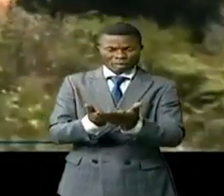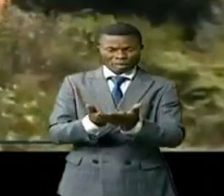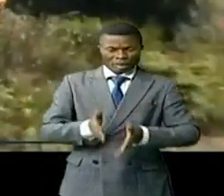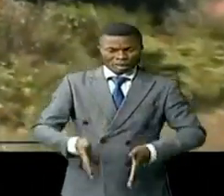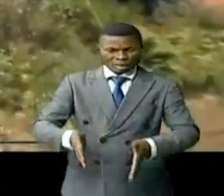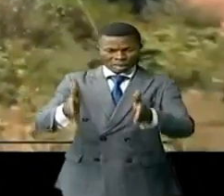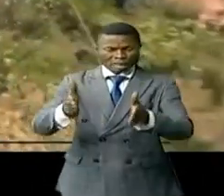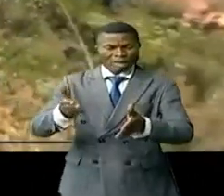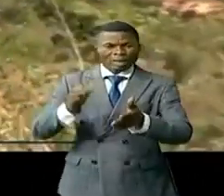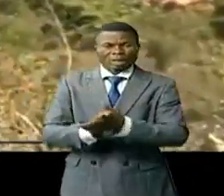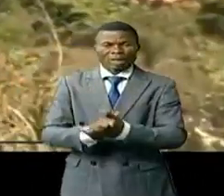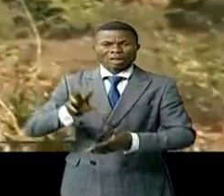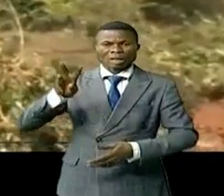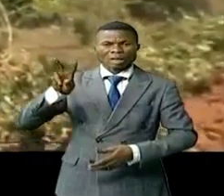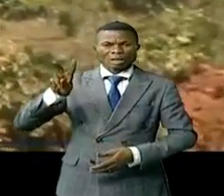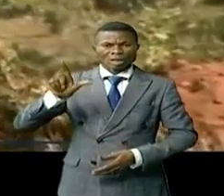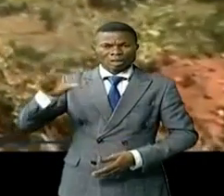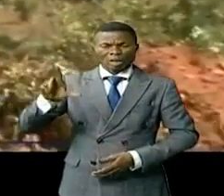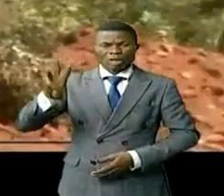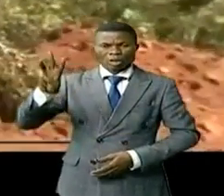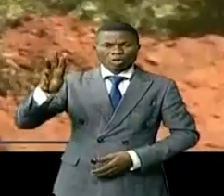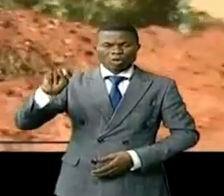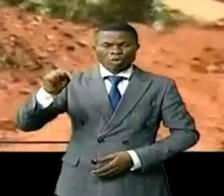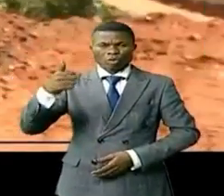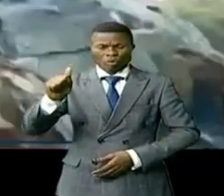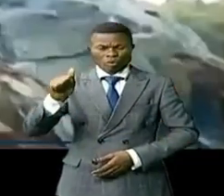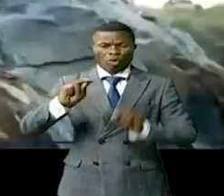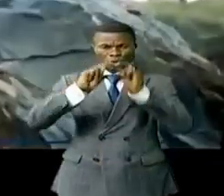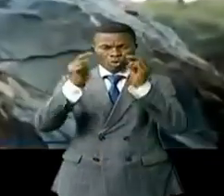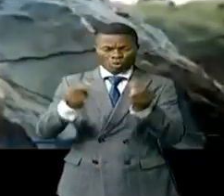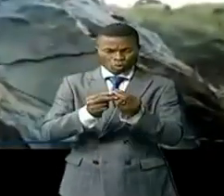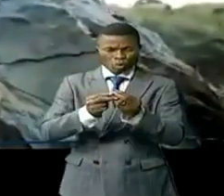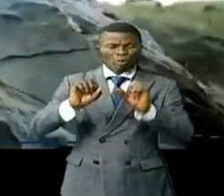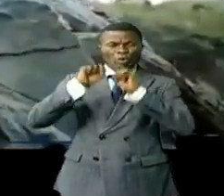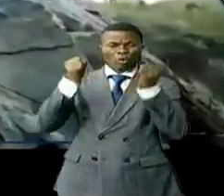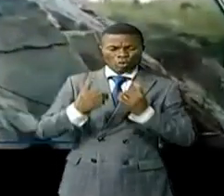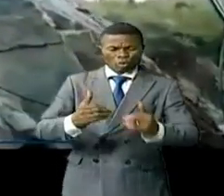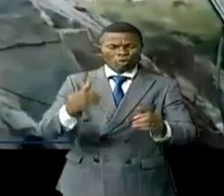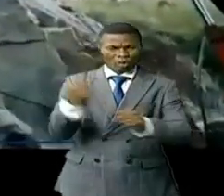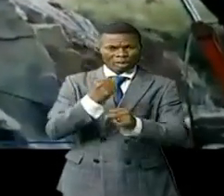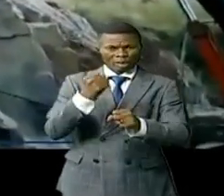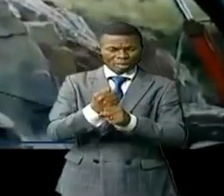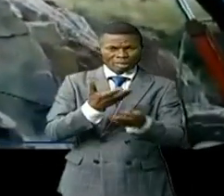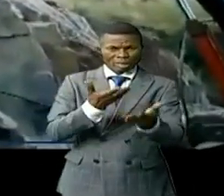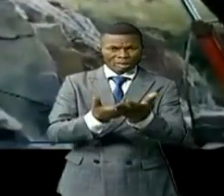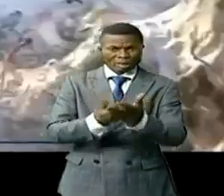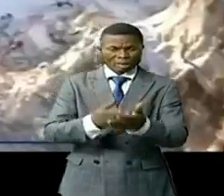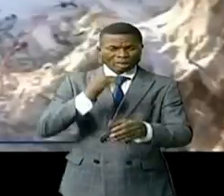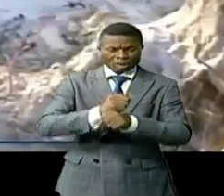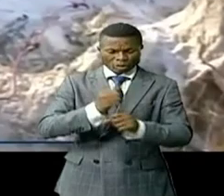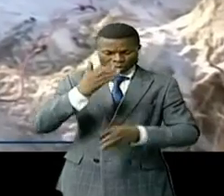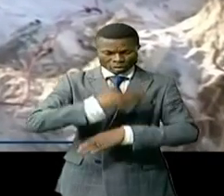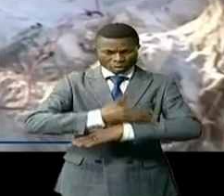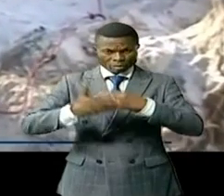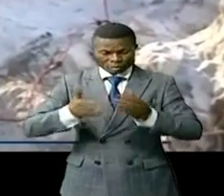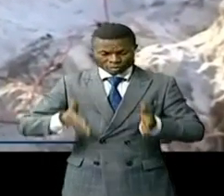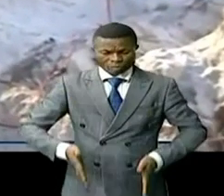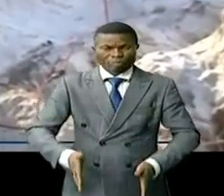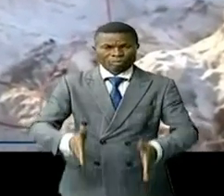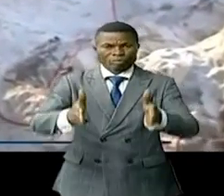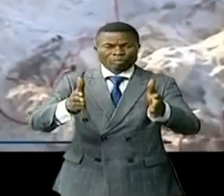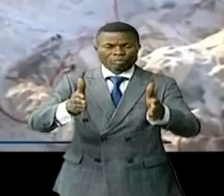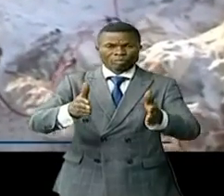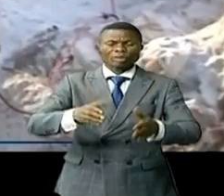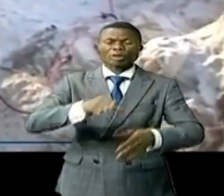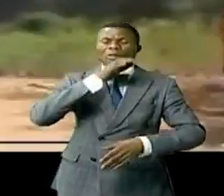de Luanga et Pemba. À Luanga, l'équipe de l'office des routes poursuit avec les travaux de dynamitage du talus rocheux